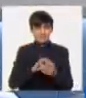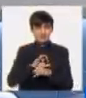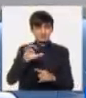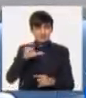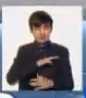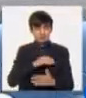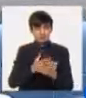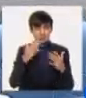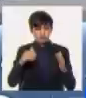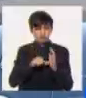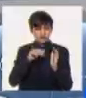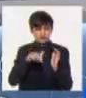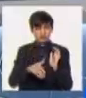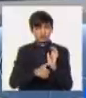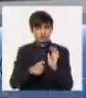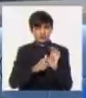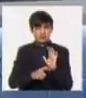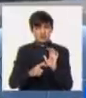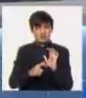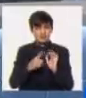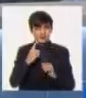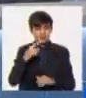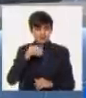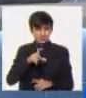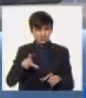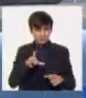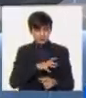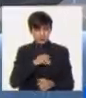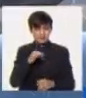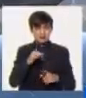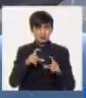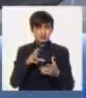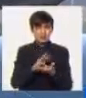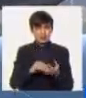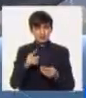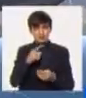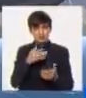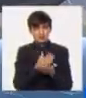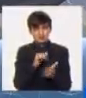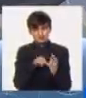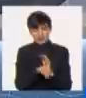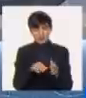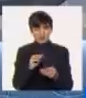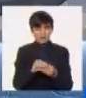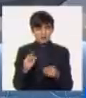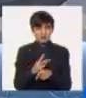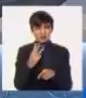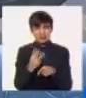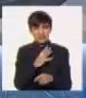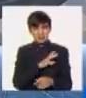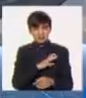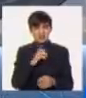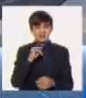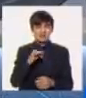отправили больше 6,5 миллионов наших граждан. И это не учитывая продублированные обращения. Есть и те, кто вернул деньги,